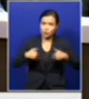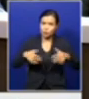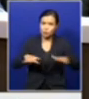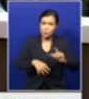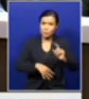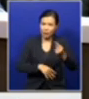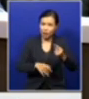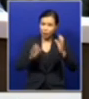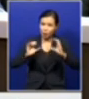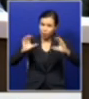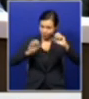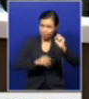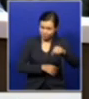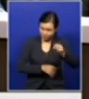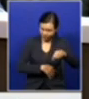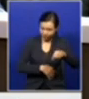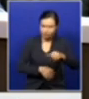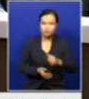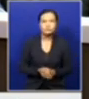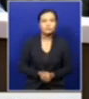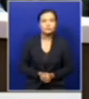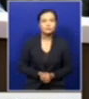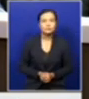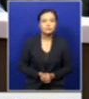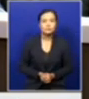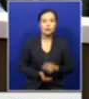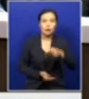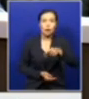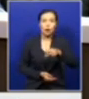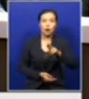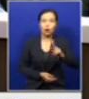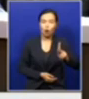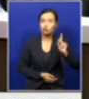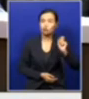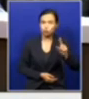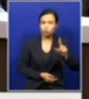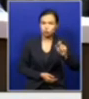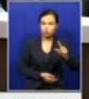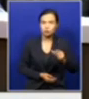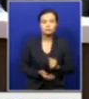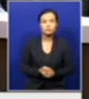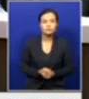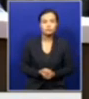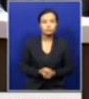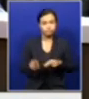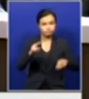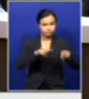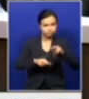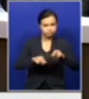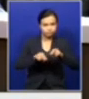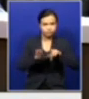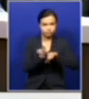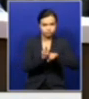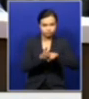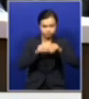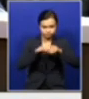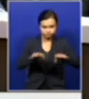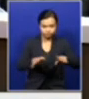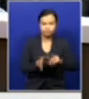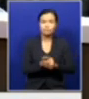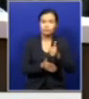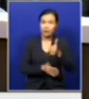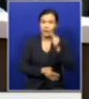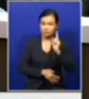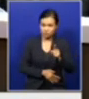าท่านประธานที่เคารพคะพรก.ฉุกเฉินค่ะสามารถควบคุมการแพร่ระบาดของไวรัสได้จริง